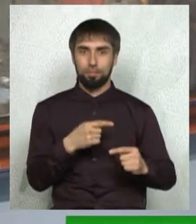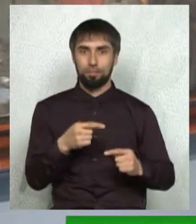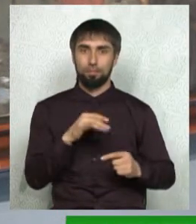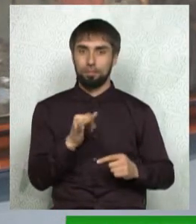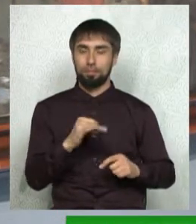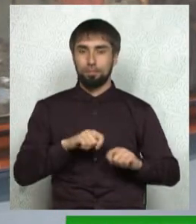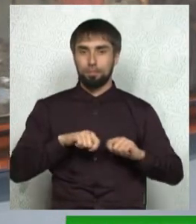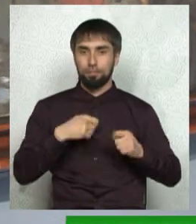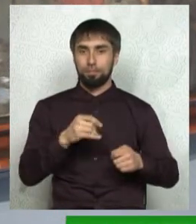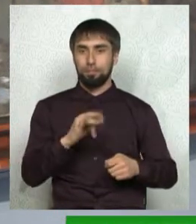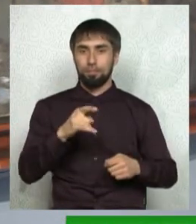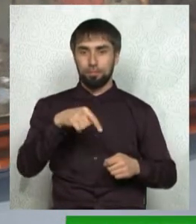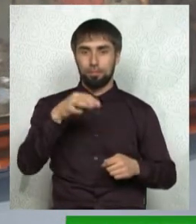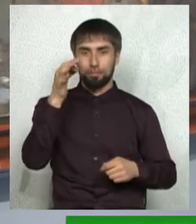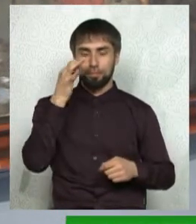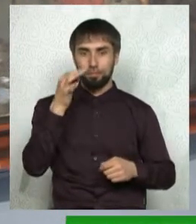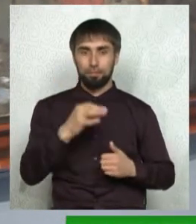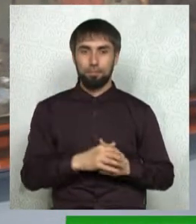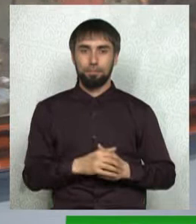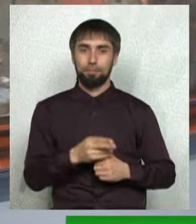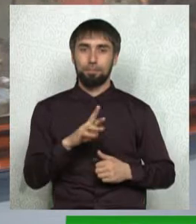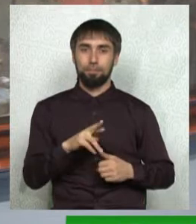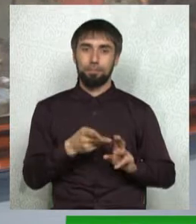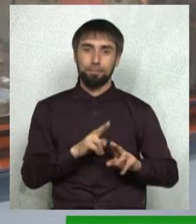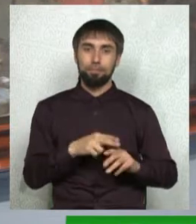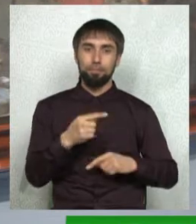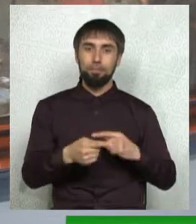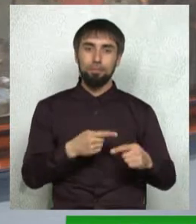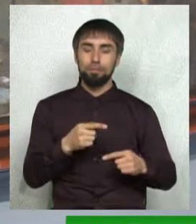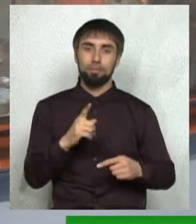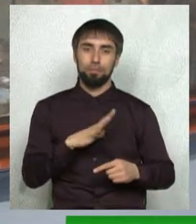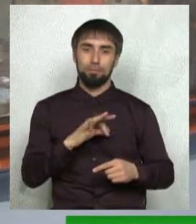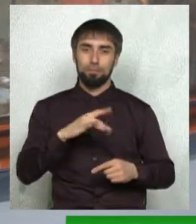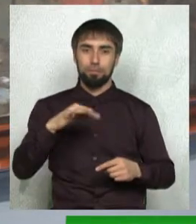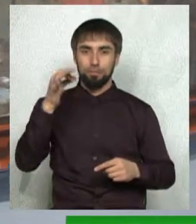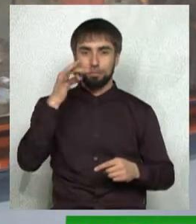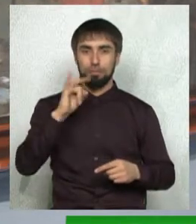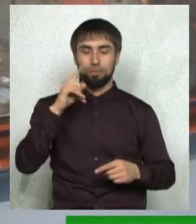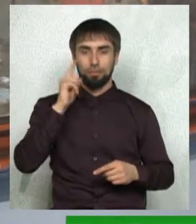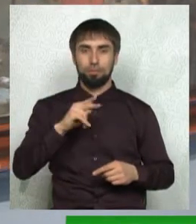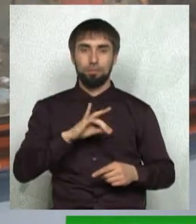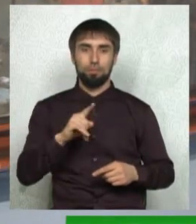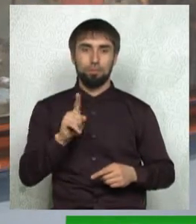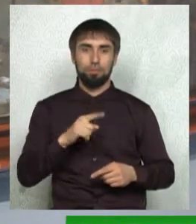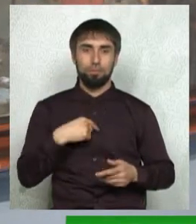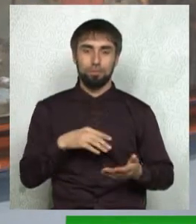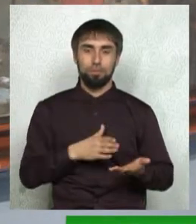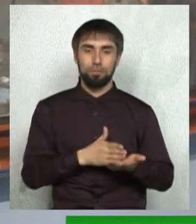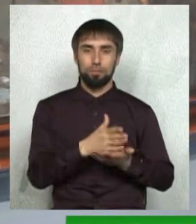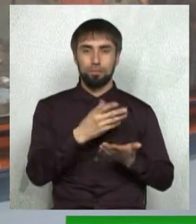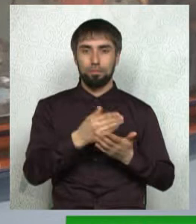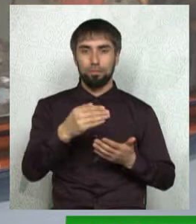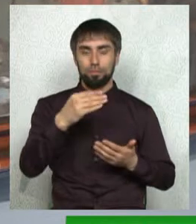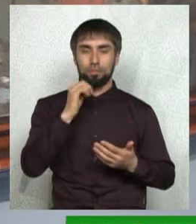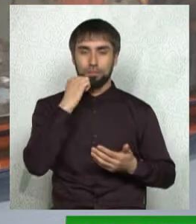И передача этих воспоминаний для этого поколения, чтобы они помнили, знали, через что прошли их отцы, их